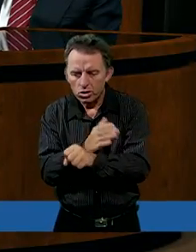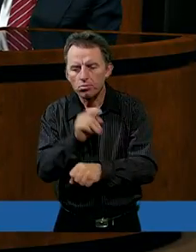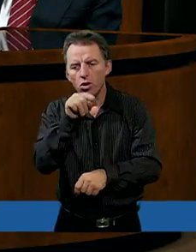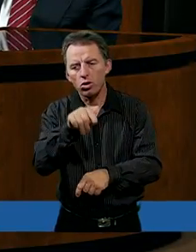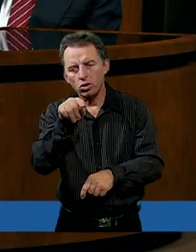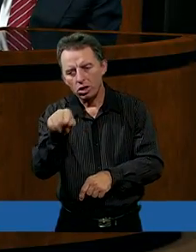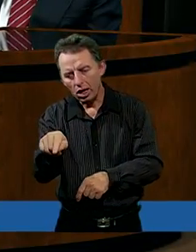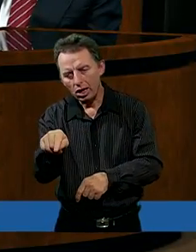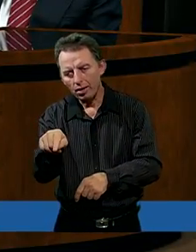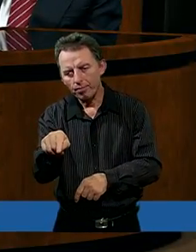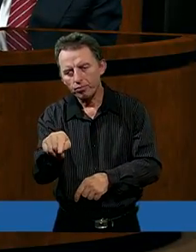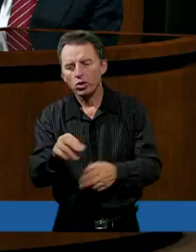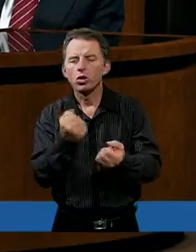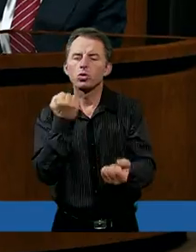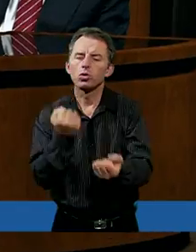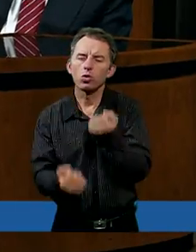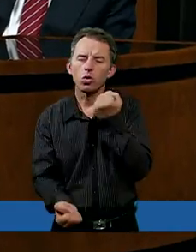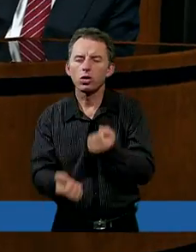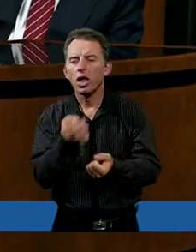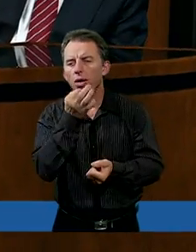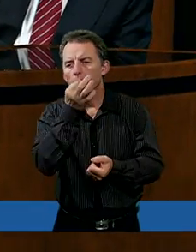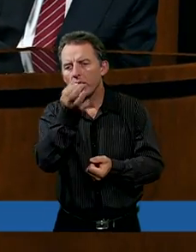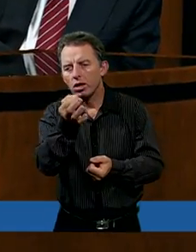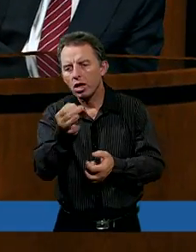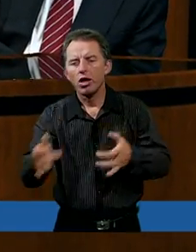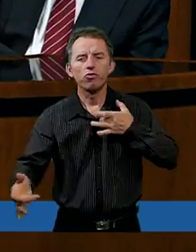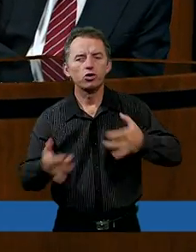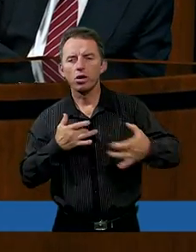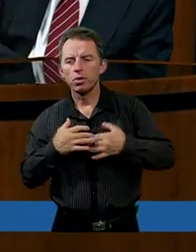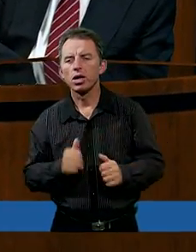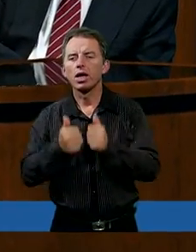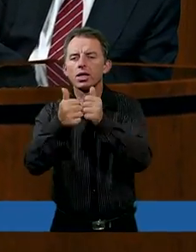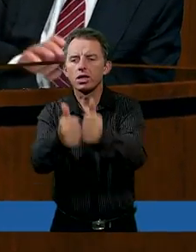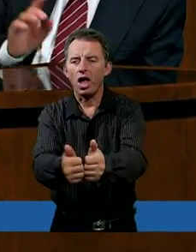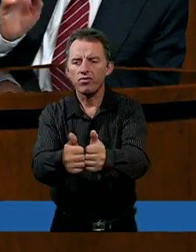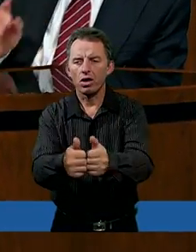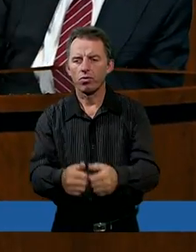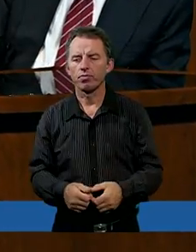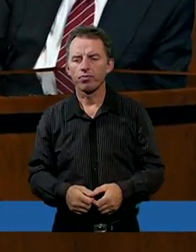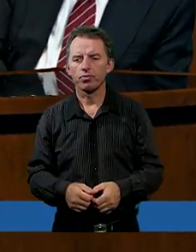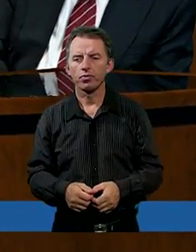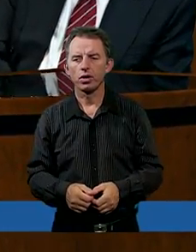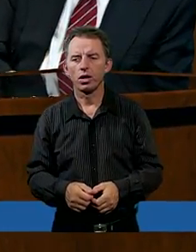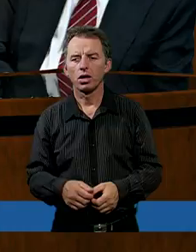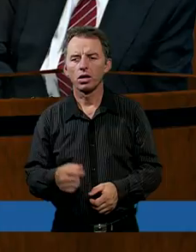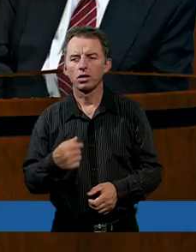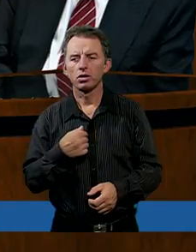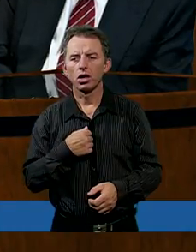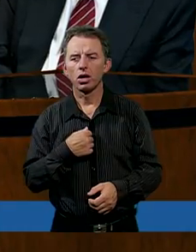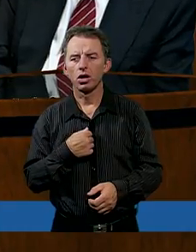tych trudnych pytań, które w cierpieniach zadawał. Wydaje mi się,